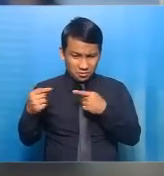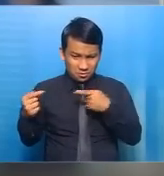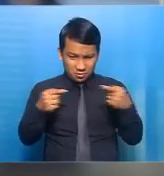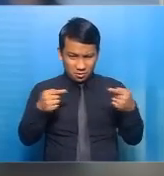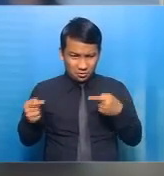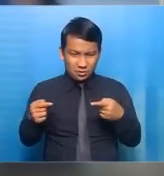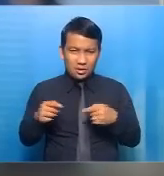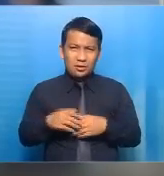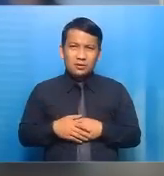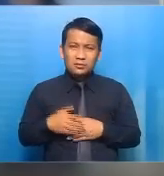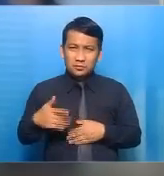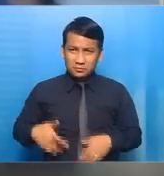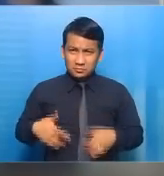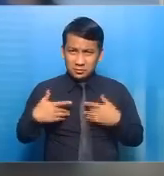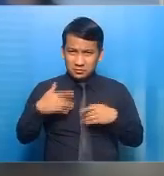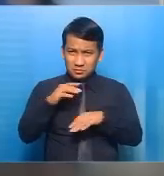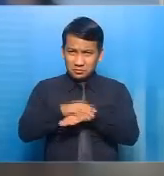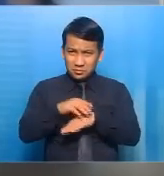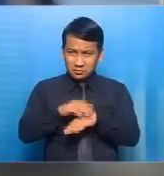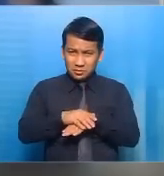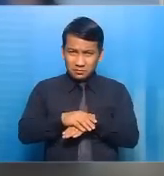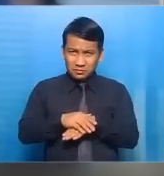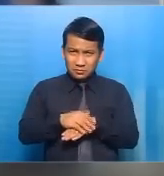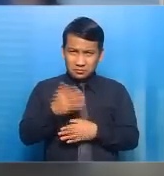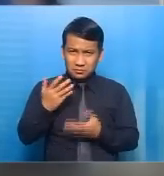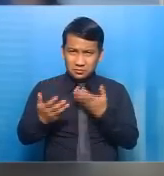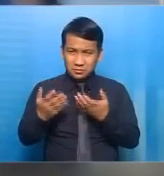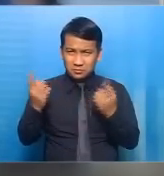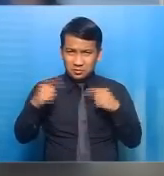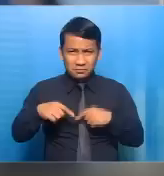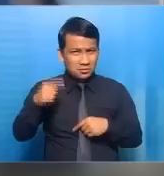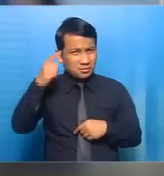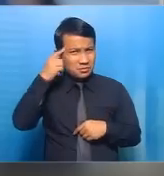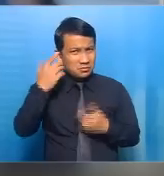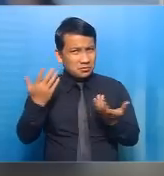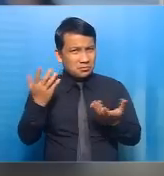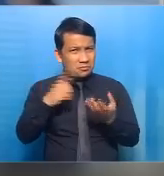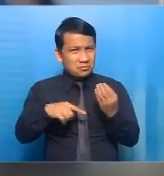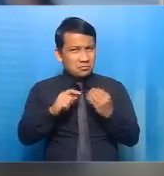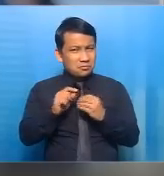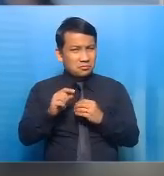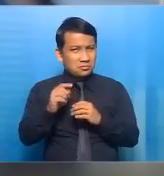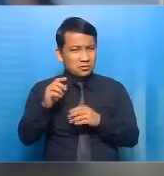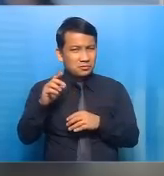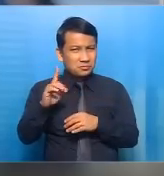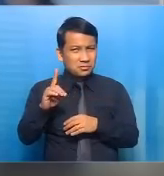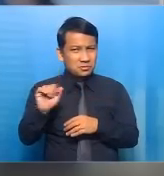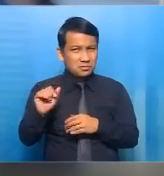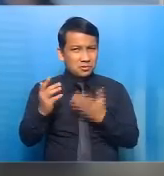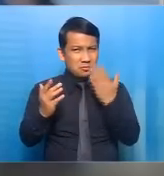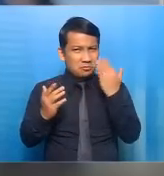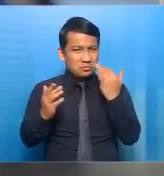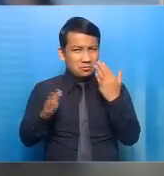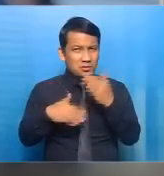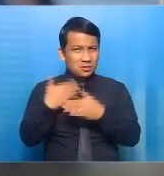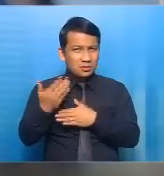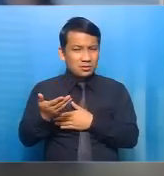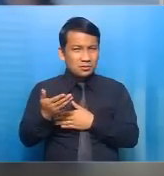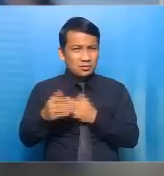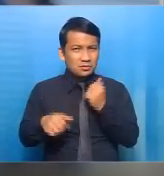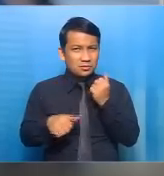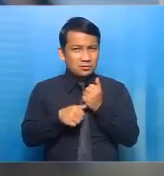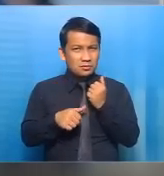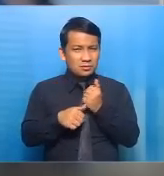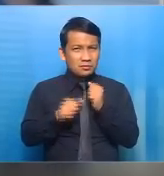meron po siyang banta sa buhay niya, hindi ko po siguro po maisip na bakit pa po siya nag-duty, kung bakit pa po siya active sa